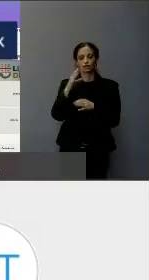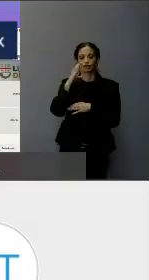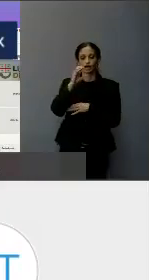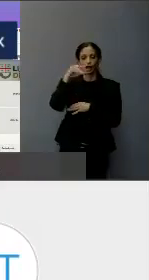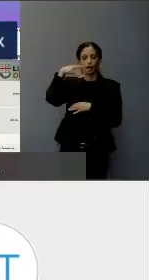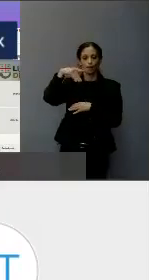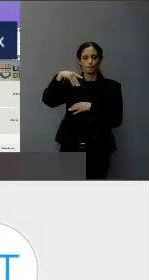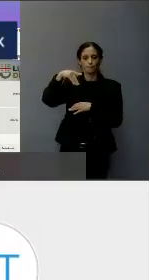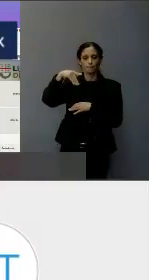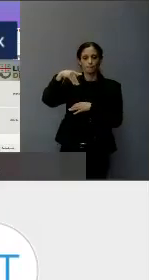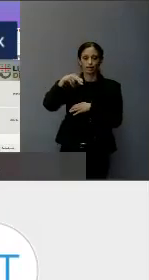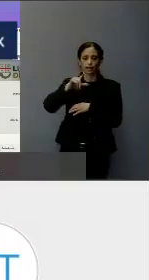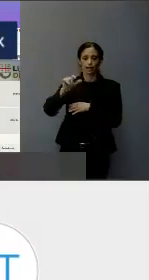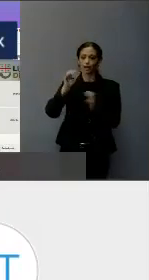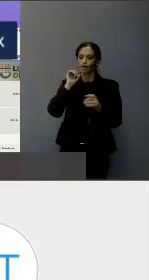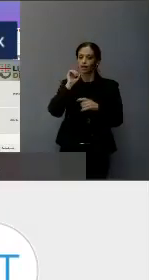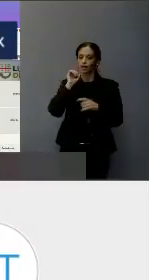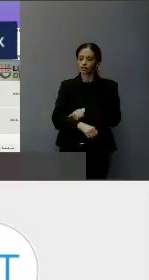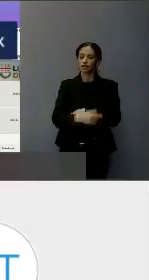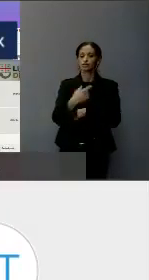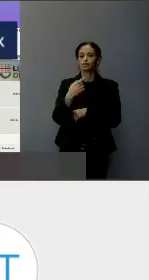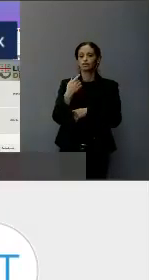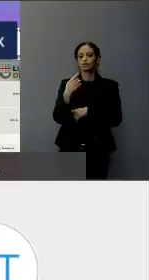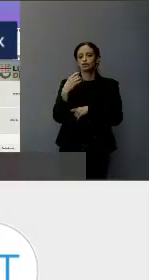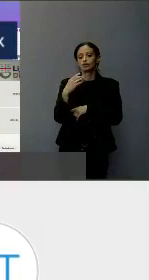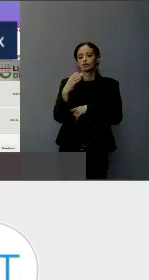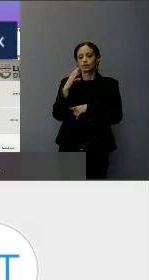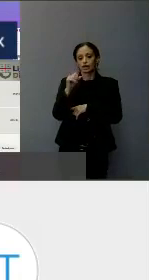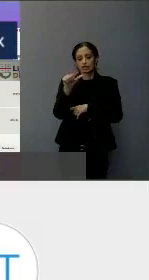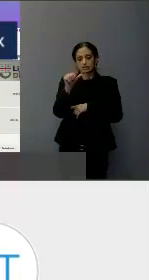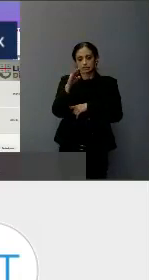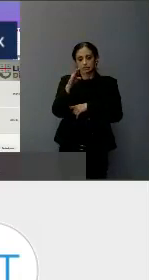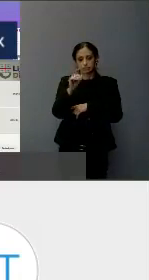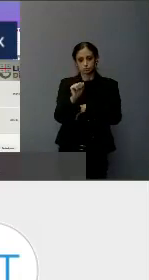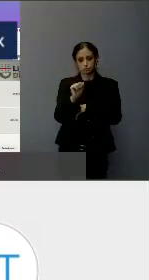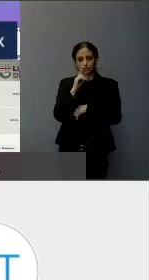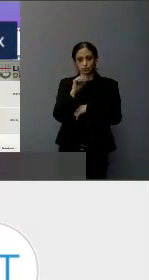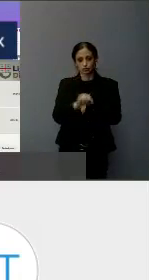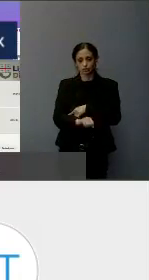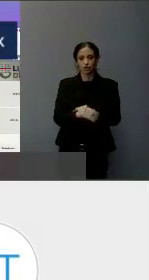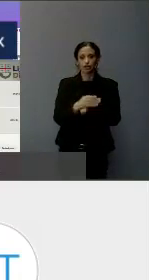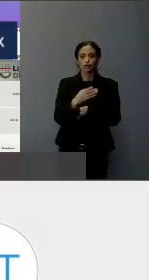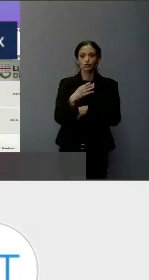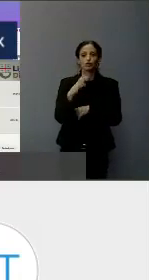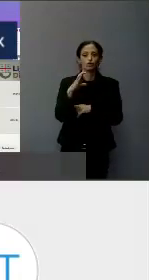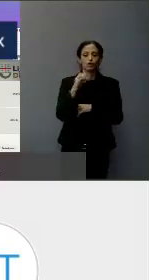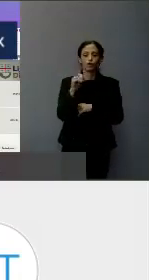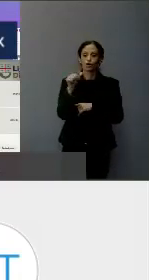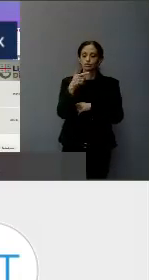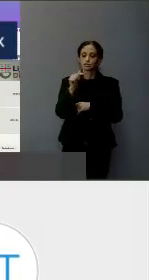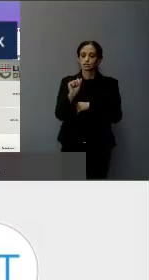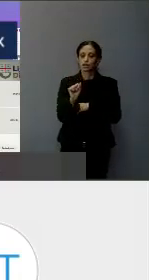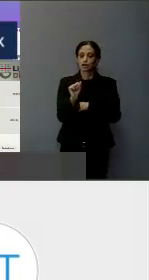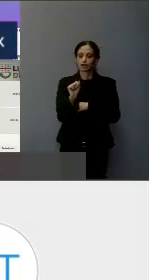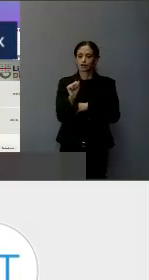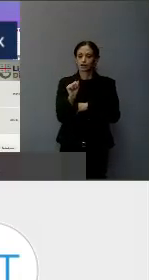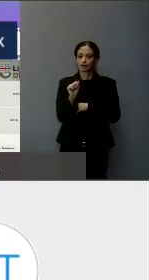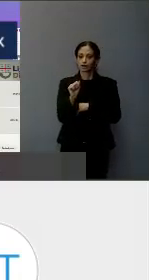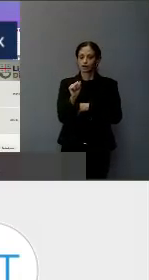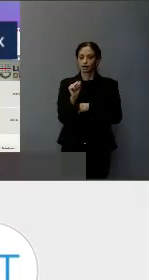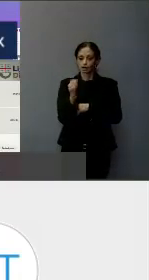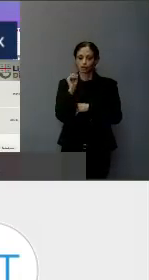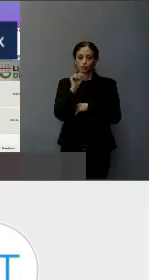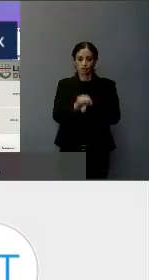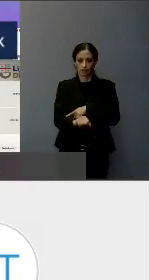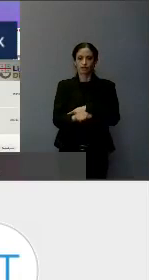campanella dario consigliere cassiba contrario consigliere costa contrario